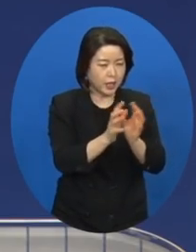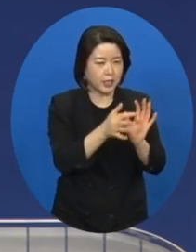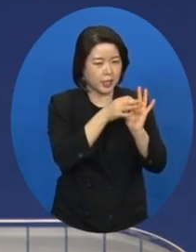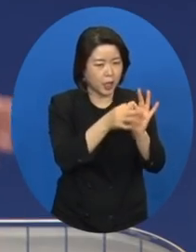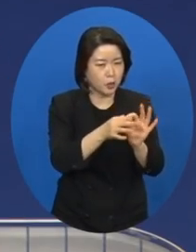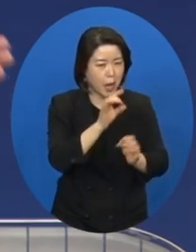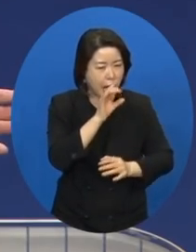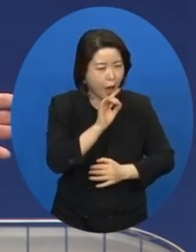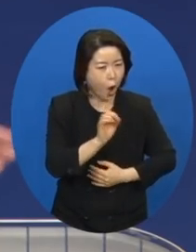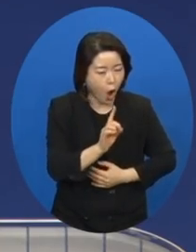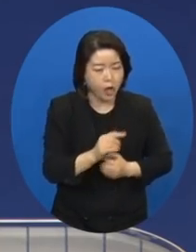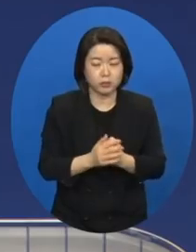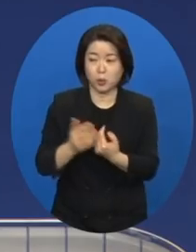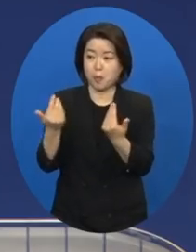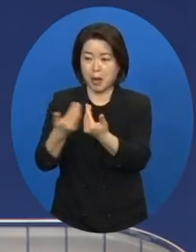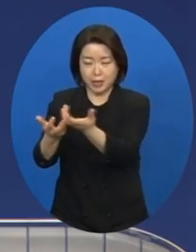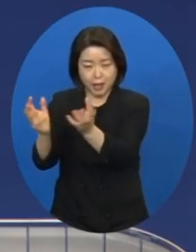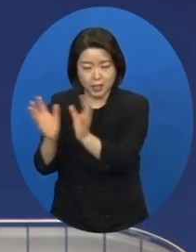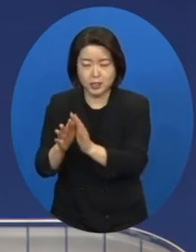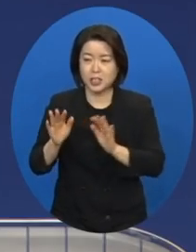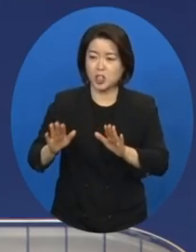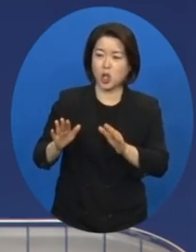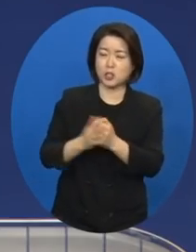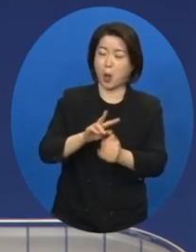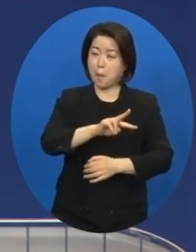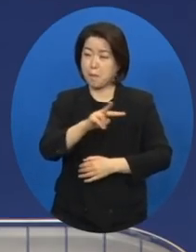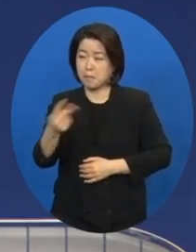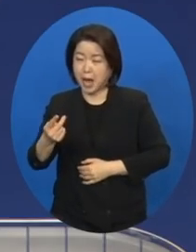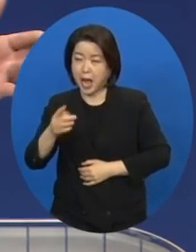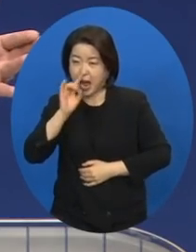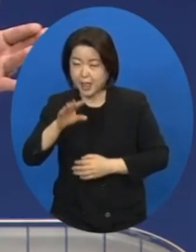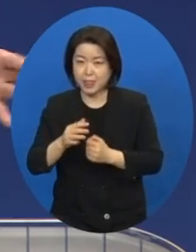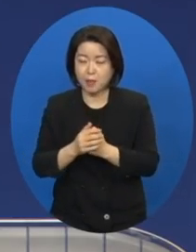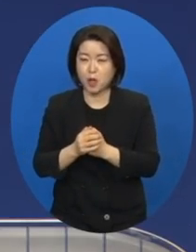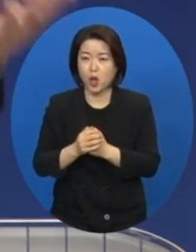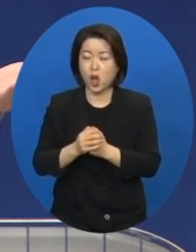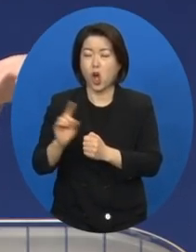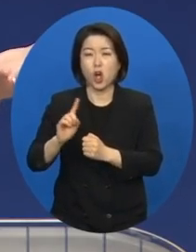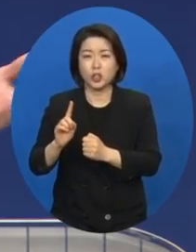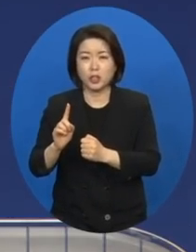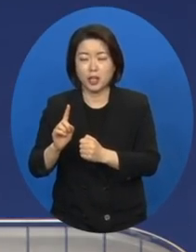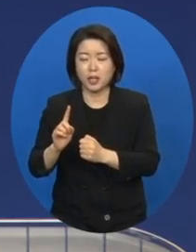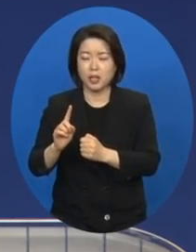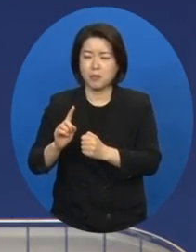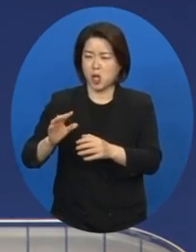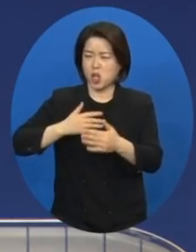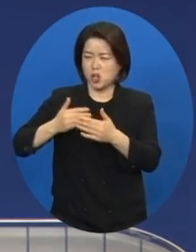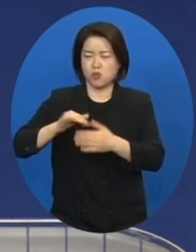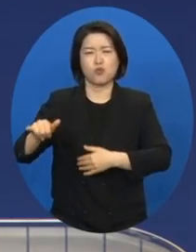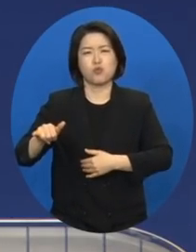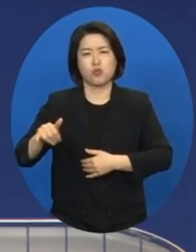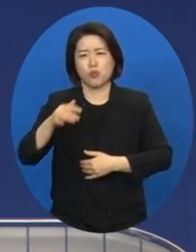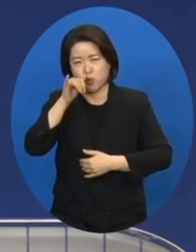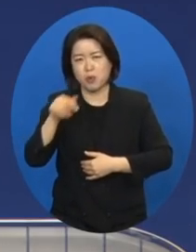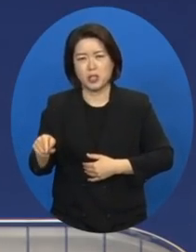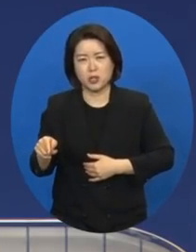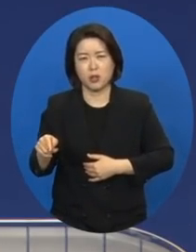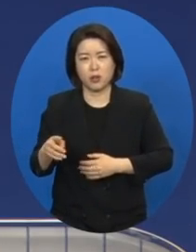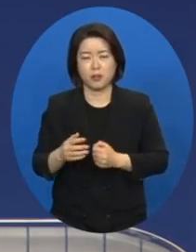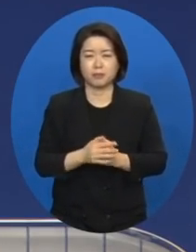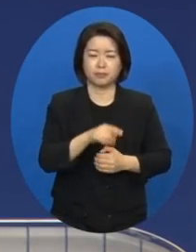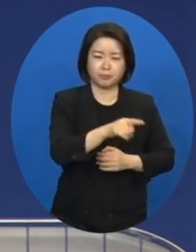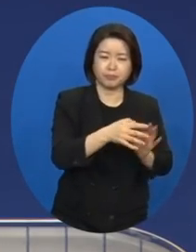있고요, 반대쪽에서는 현 정권이 바뀌면 어떡하지? 안 바뀌면 어떡하지?